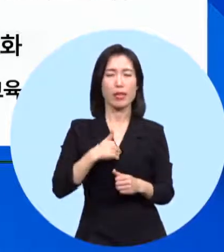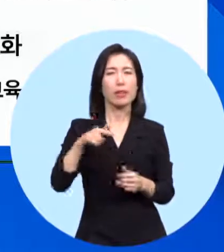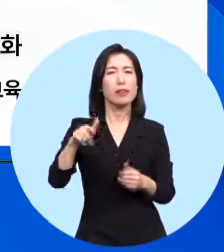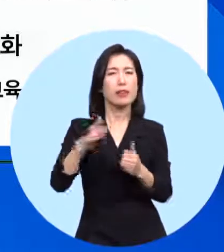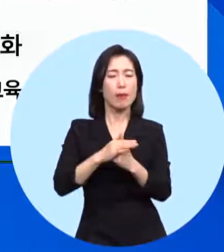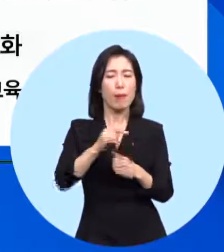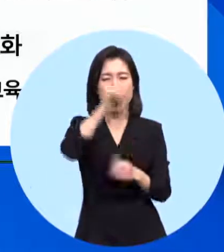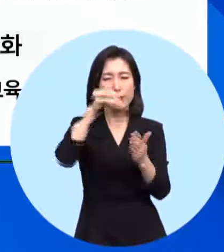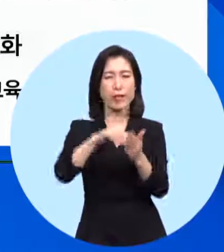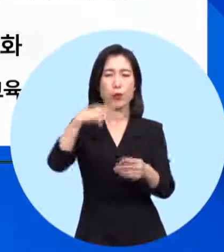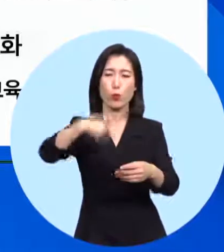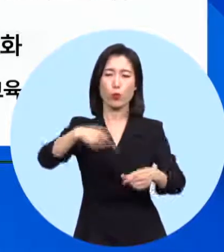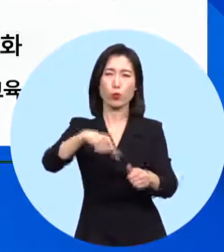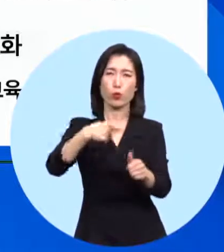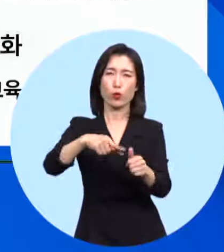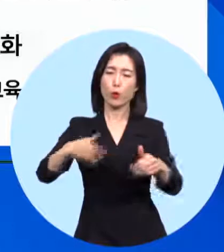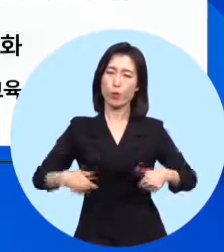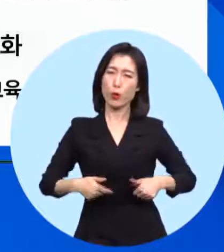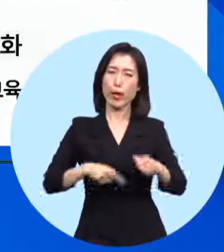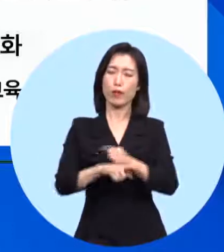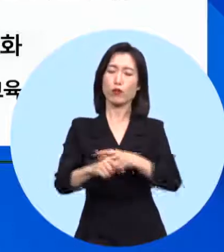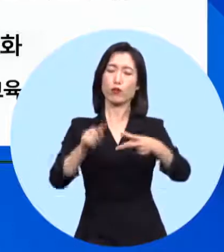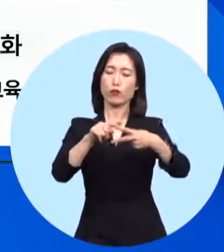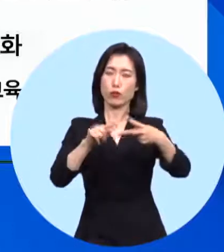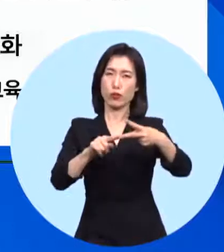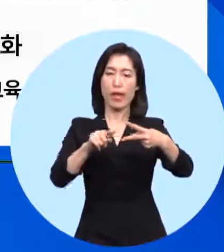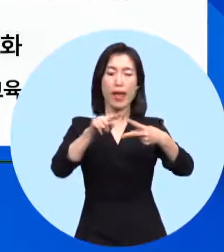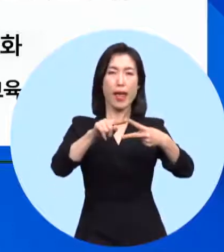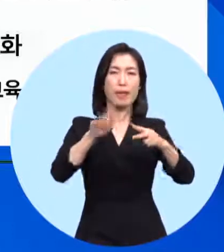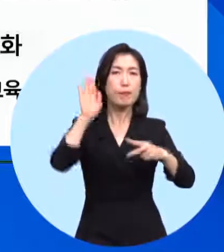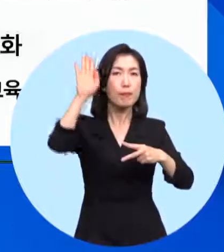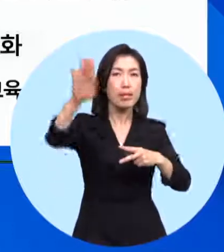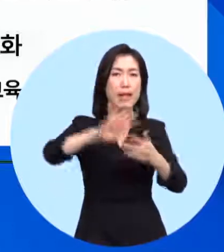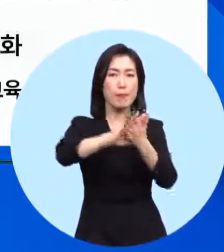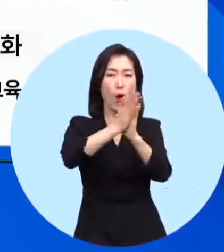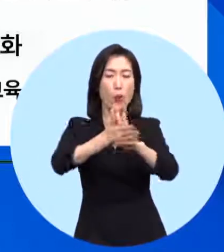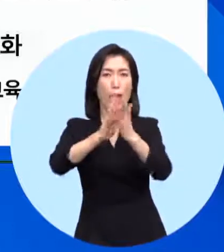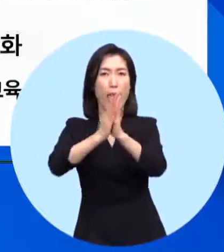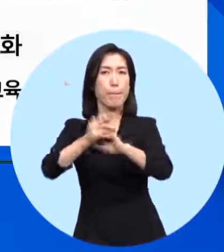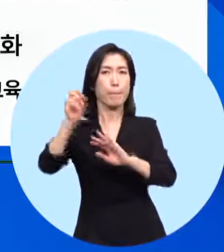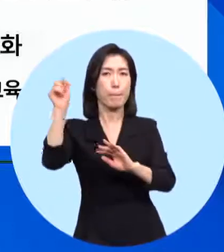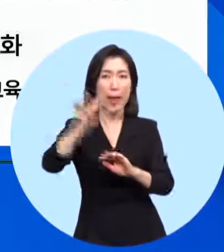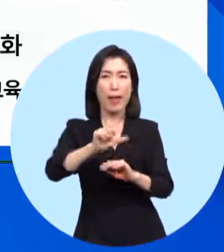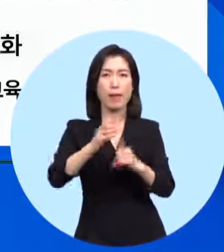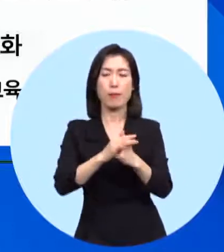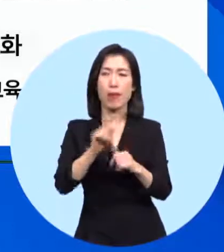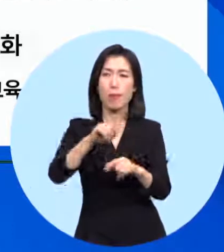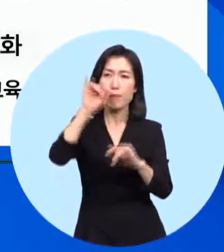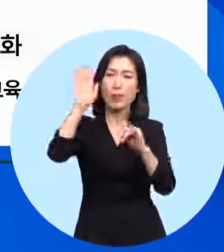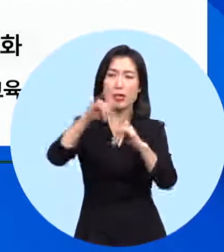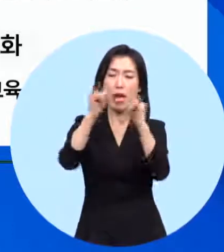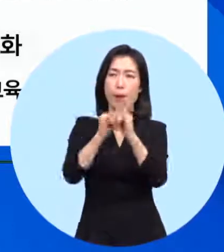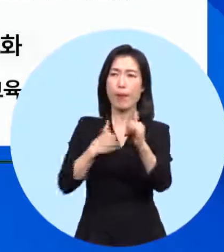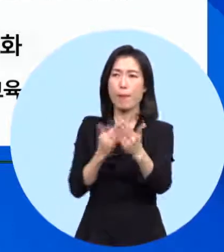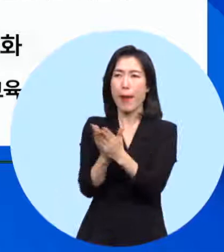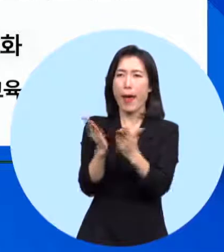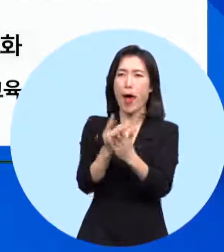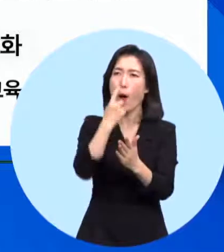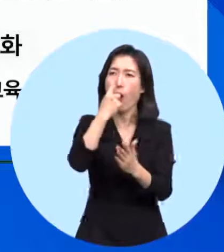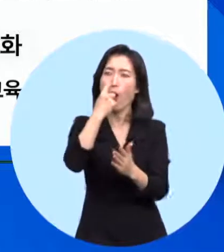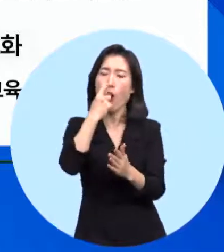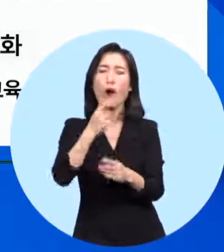평생교육은 전 두 가지 차원에서 필요하다고 보집니다. 그러니까 변화하는 사이에 계속 이렇게 맞춰갈 수 있는 새로운 지식도 습득하고